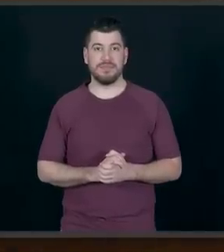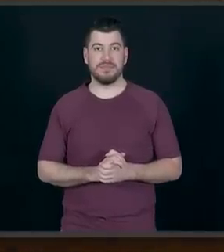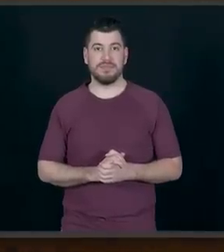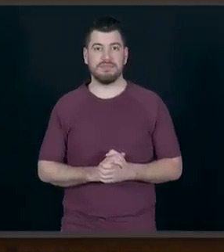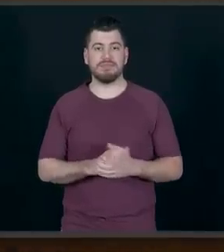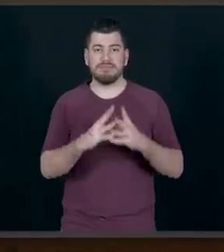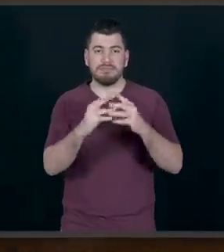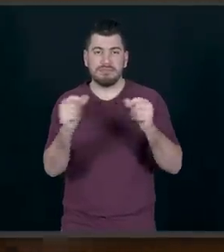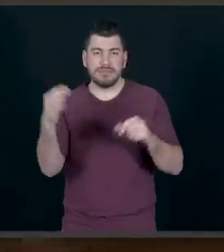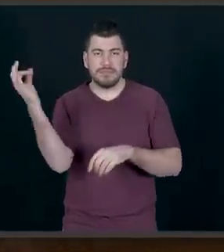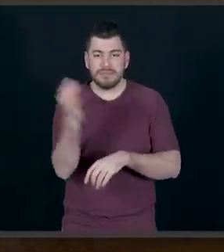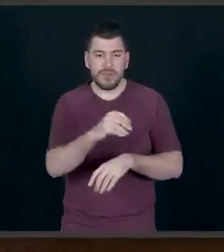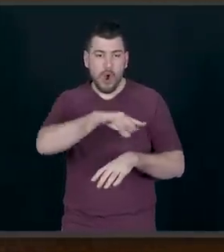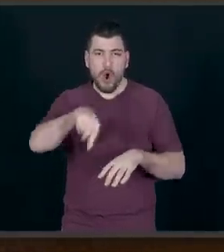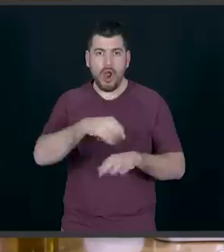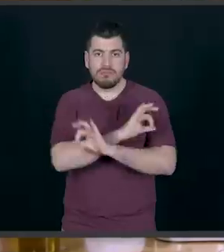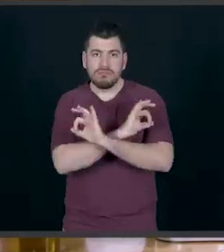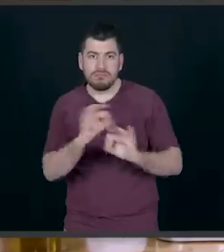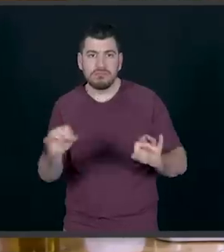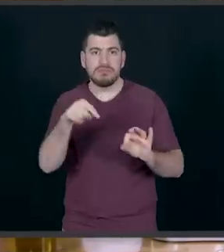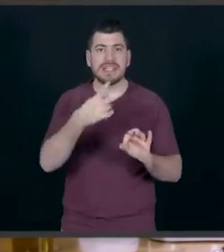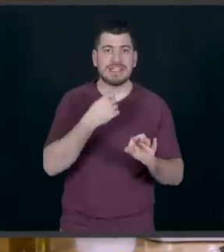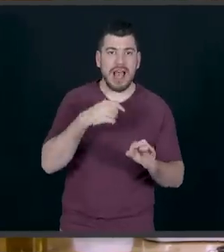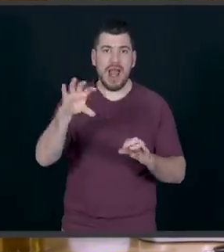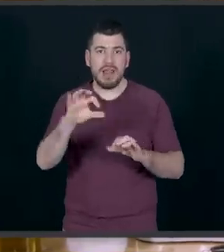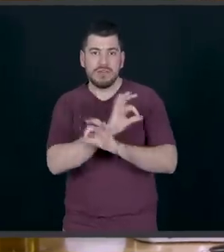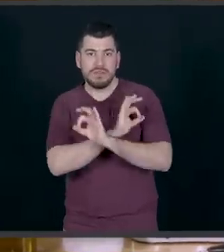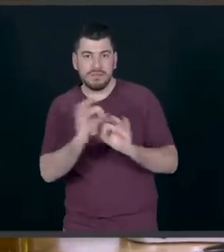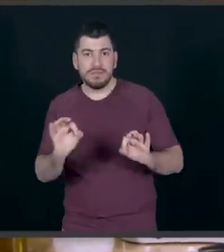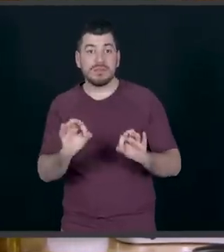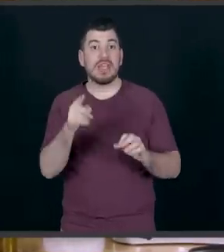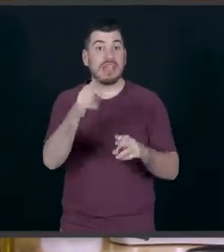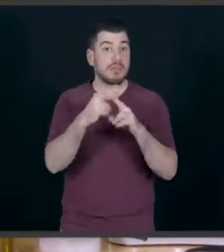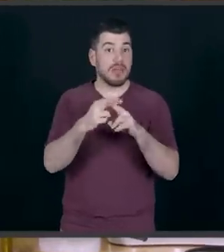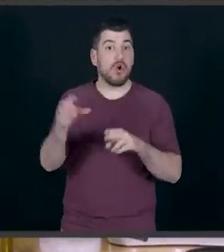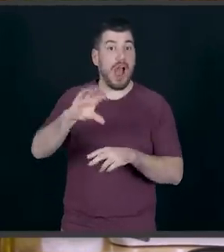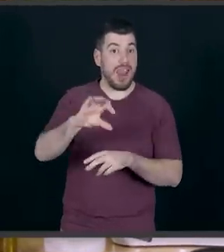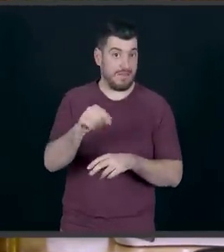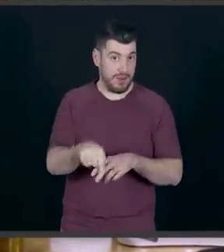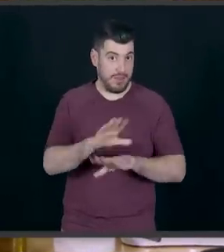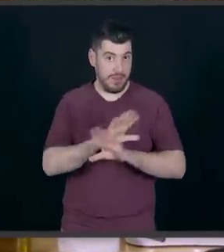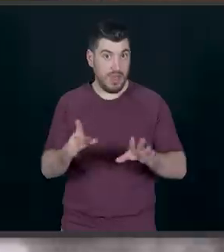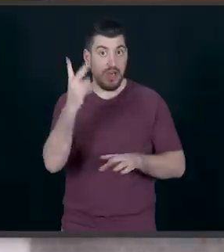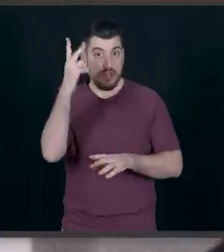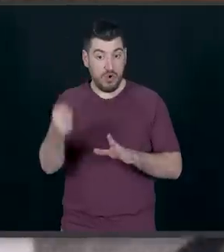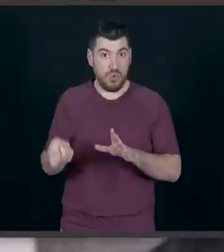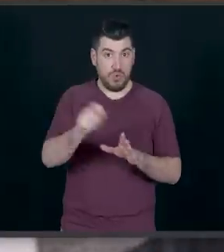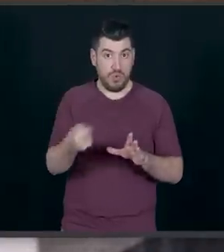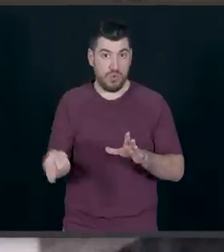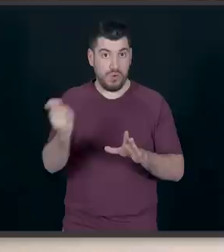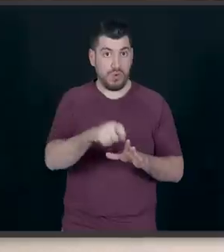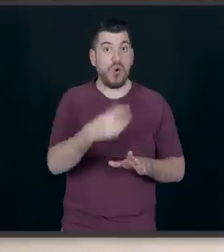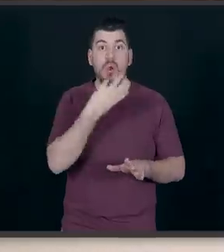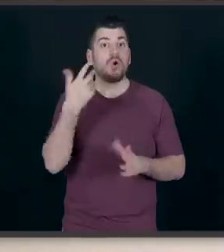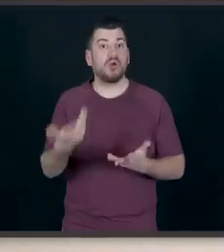Έχουν διαλυθεί τέλεια όλα μέσα στο αλεύρι και τη ζάχαρη. Είναι πολύ σημαντικό να βάλετε και αλεύρι, όπως έβαλα, 2 κουταλιές σούπας. Γιατί τώρα θα